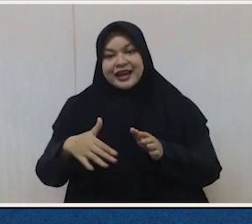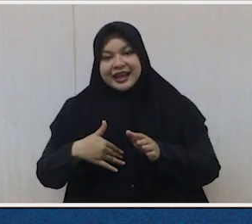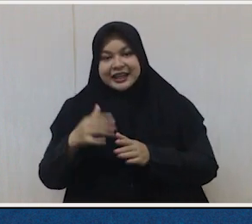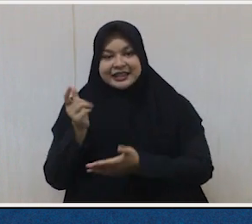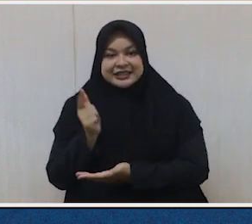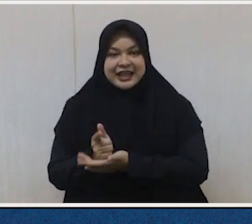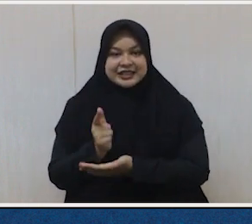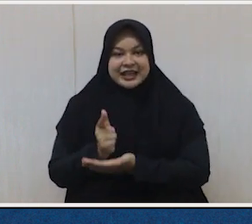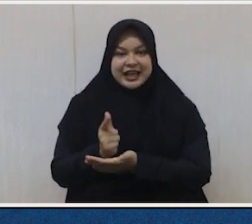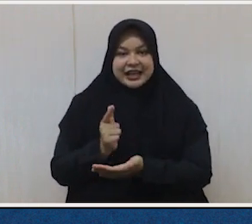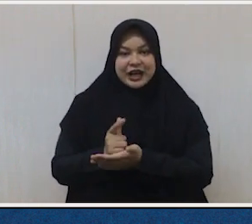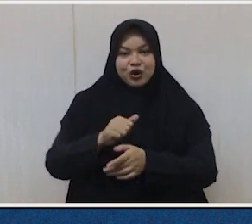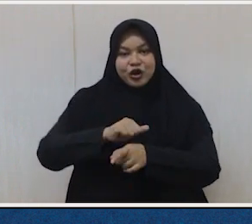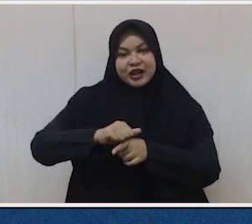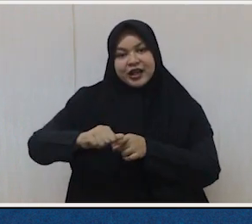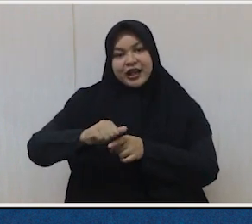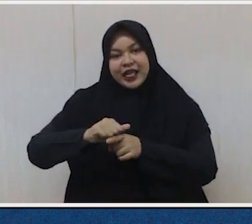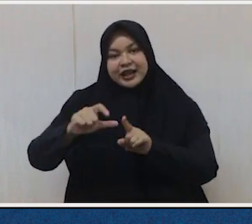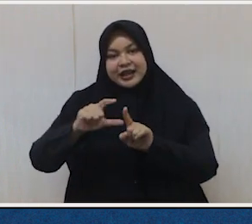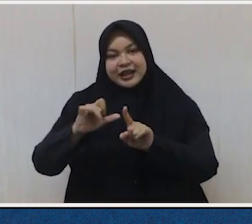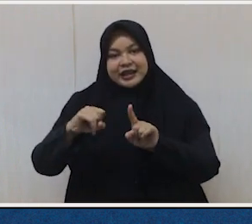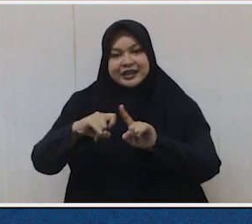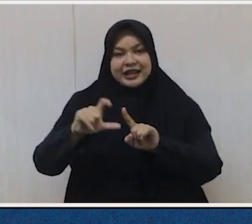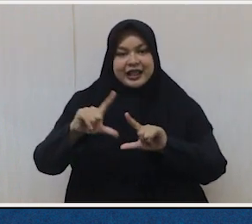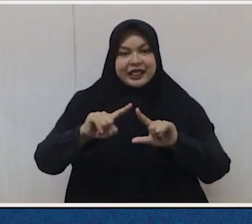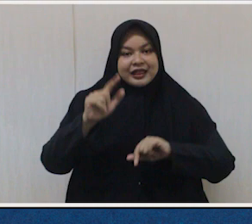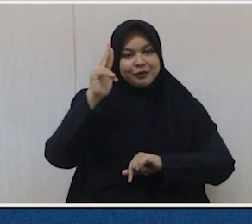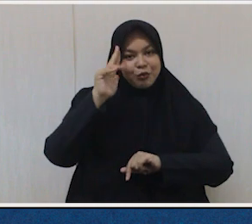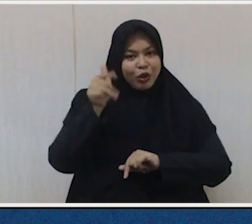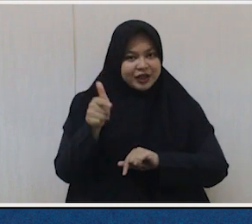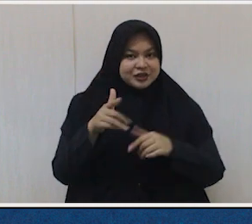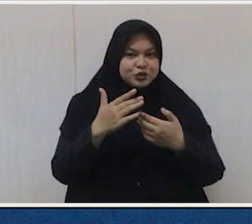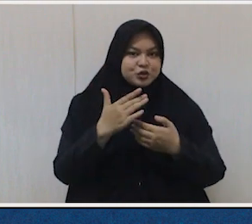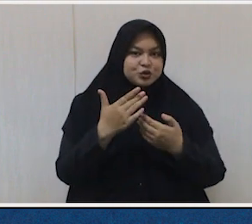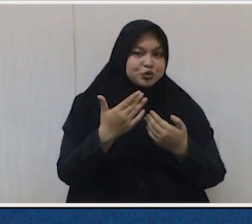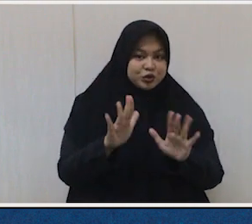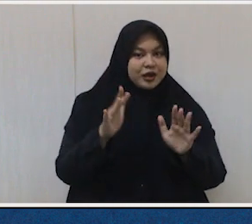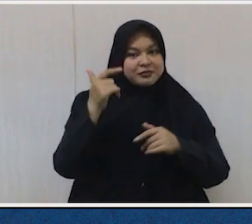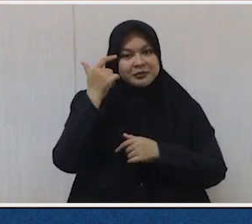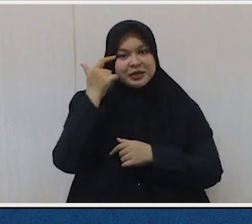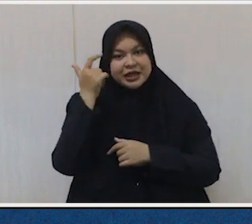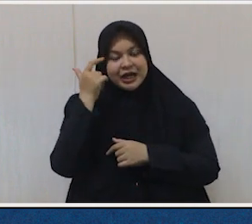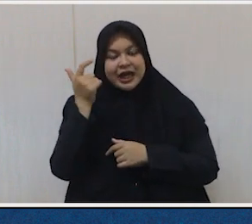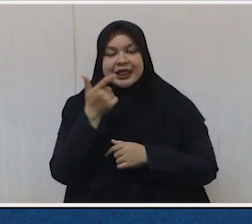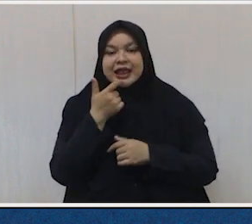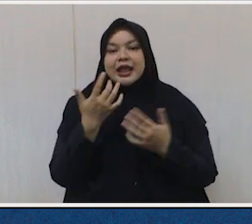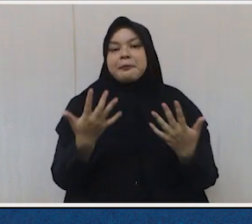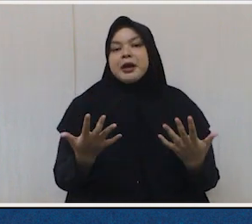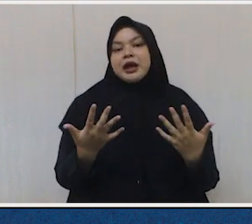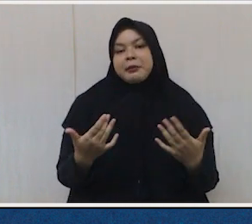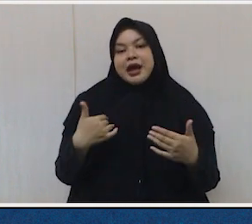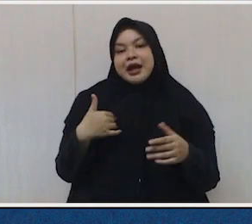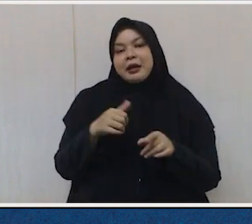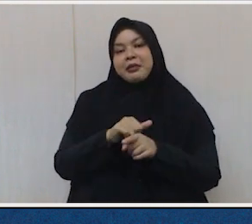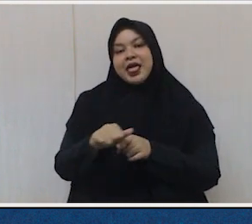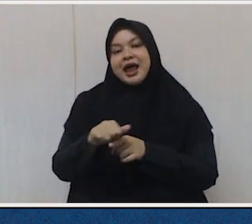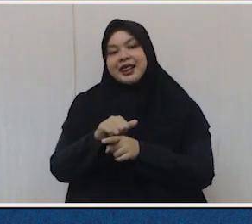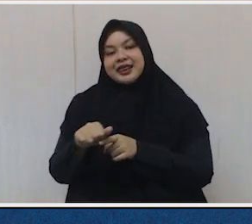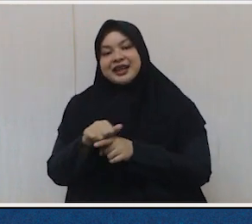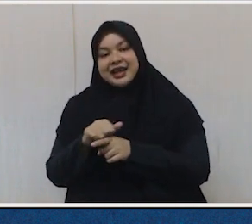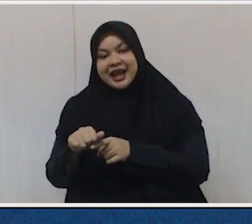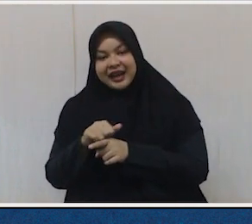Kejaksaan sama diklat res apa namanya lem Diklat Polri sudah mulai memikirkan itu ee bag ada